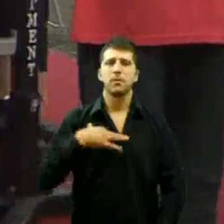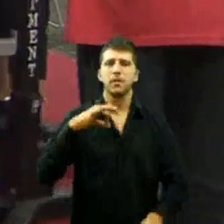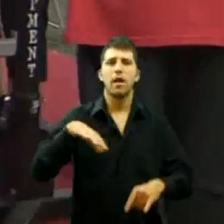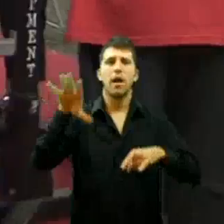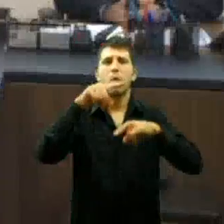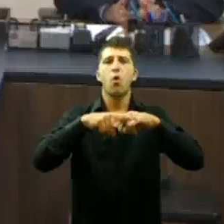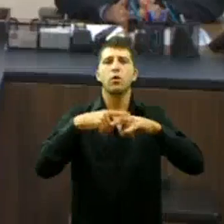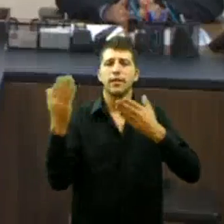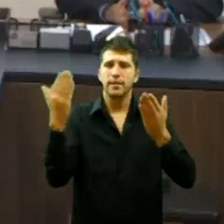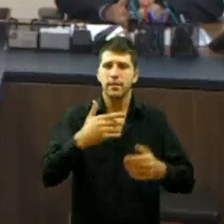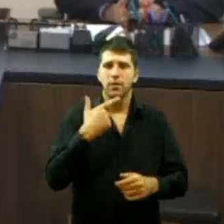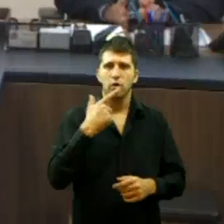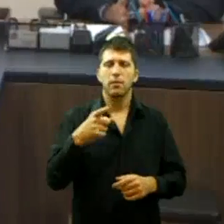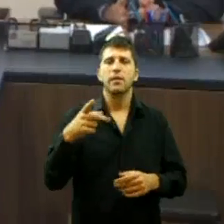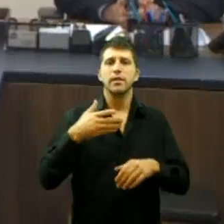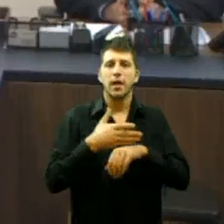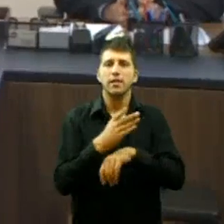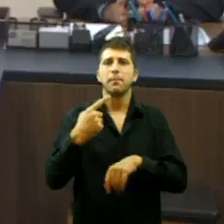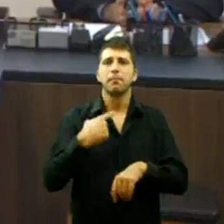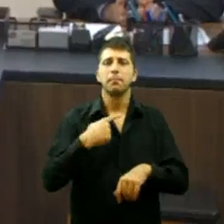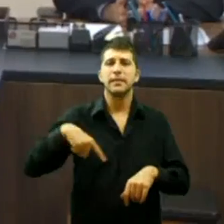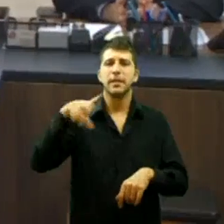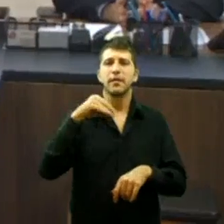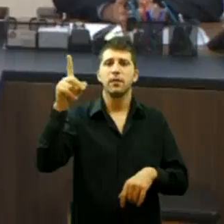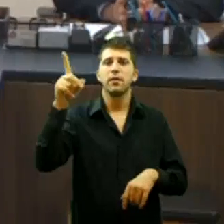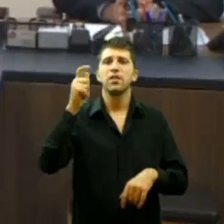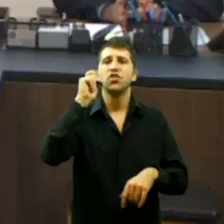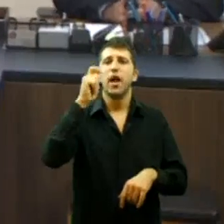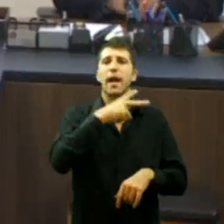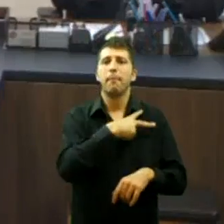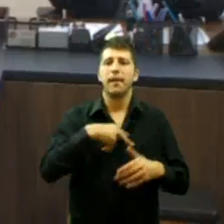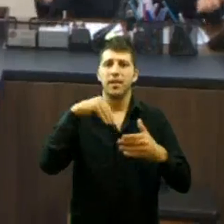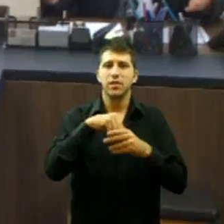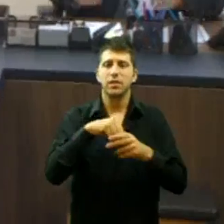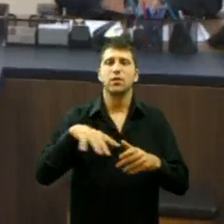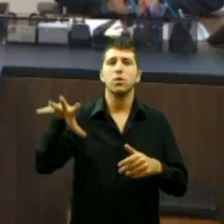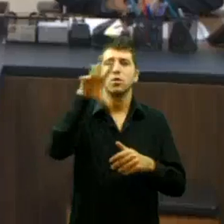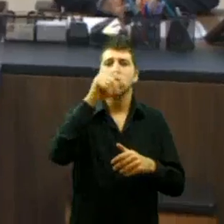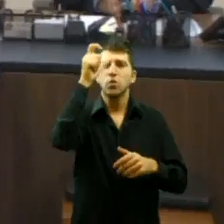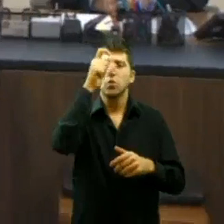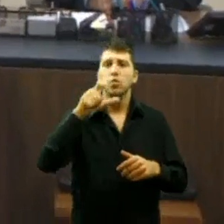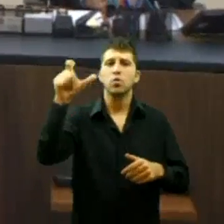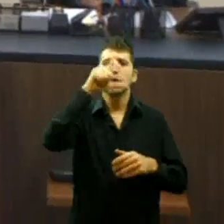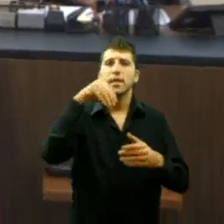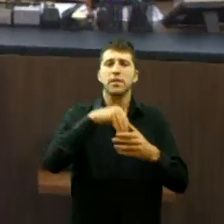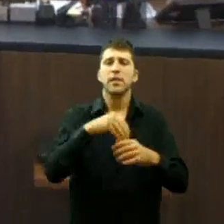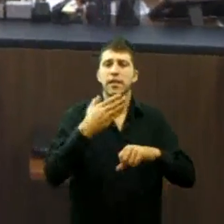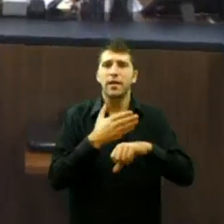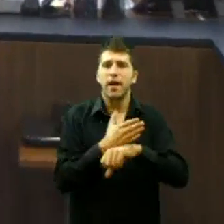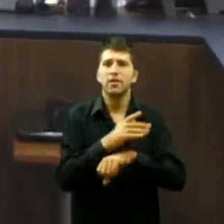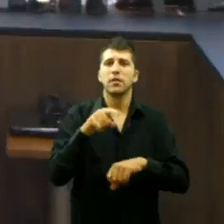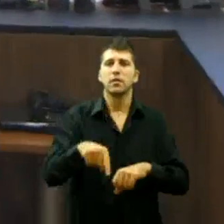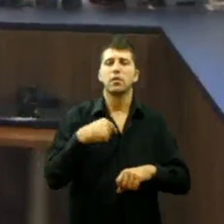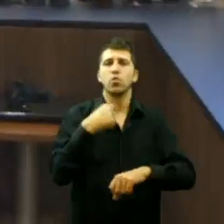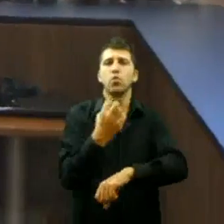Gerçekten bizler açısından, hem Çankaya Belediyesi açısından, hem bütün Türkiye açısından gerçekten